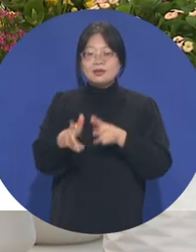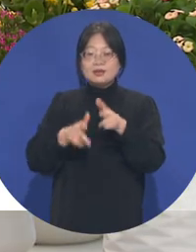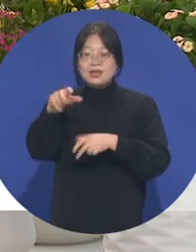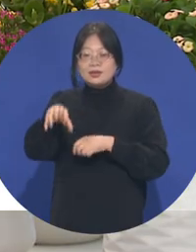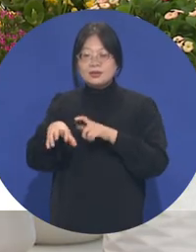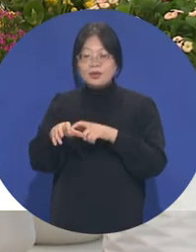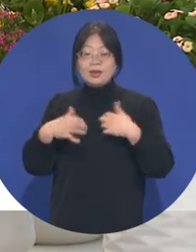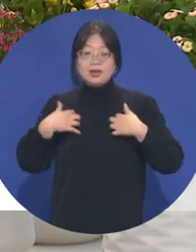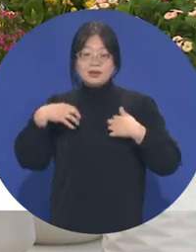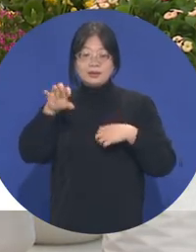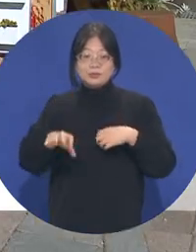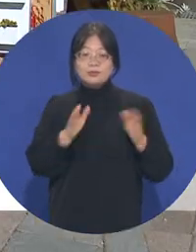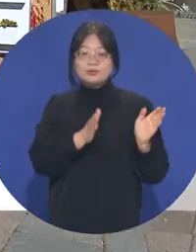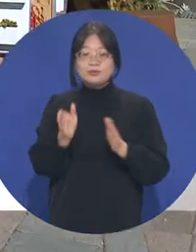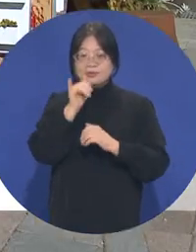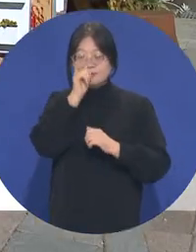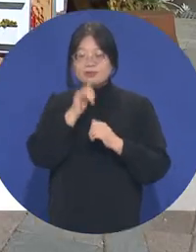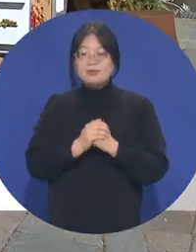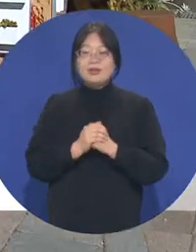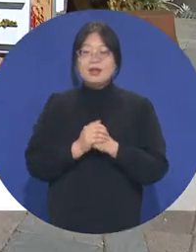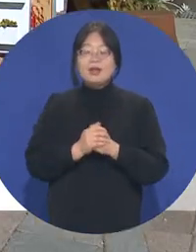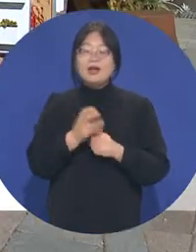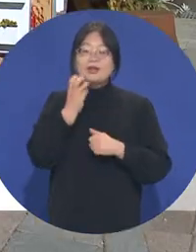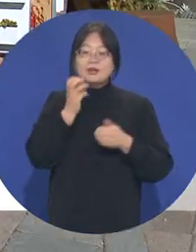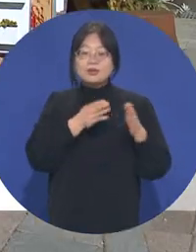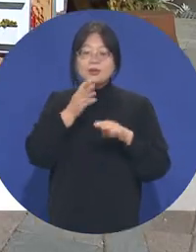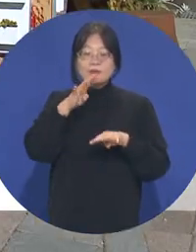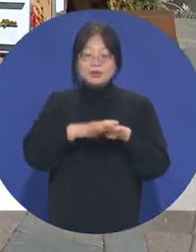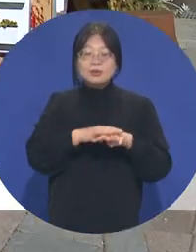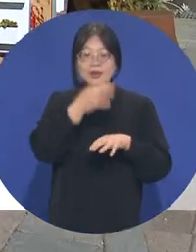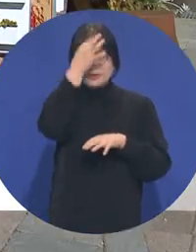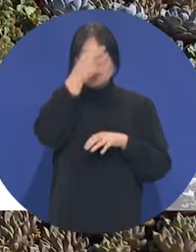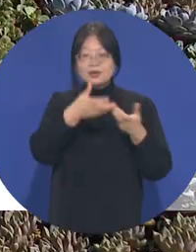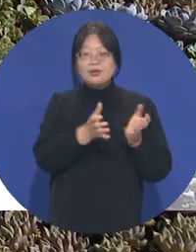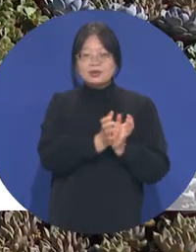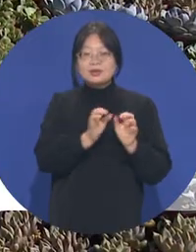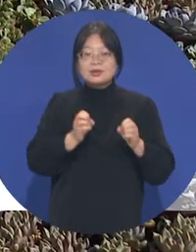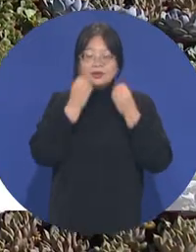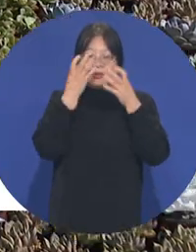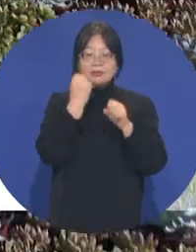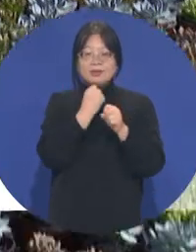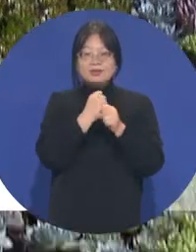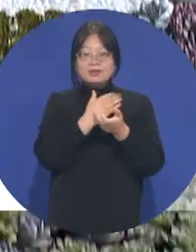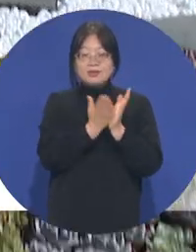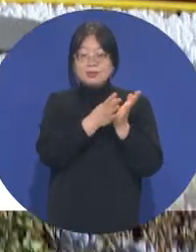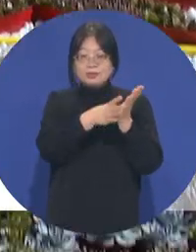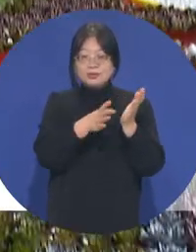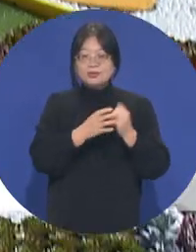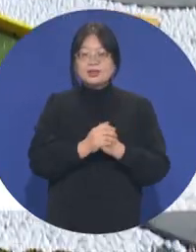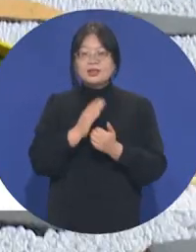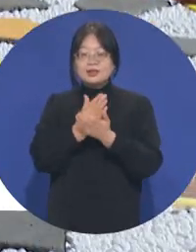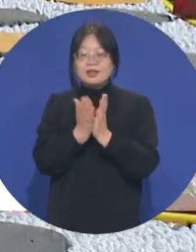전으로 구성됐습니다 경유도 농업 기술로는 선인장 다육식물 연구소에서 개발한 신품전시품